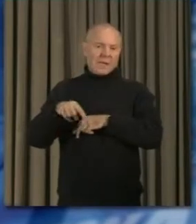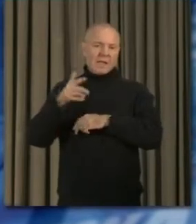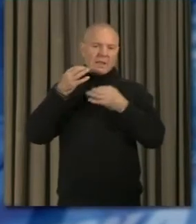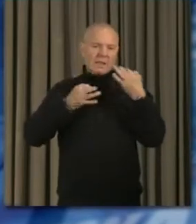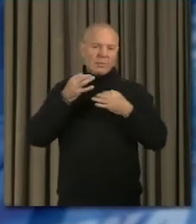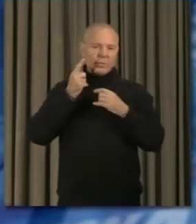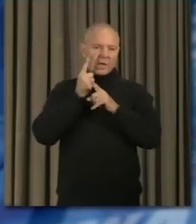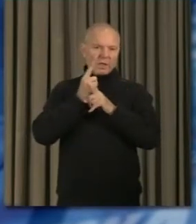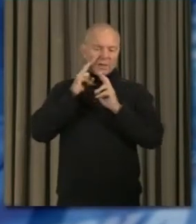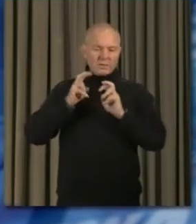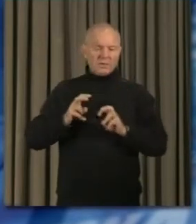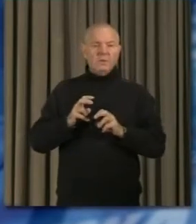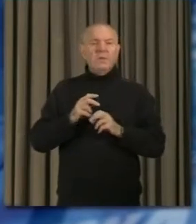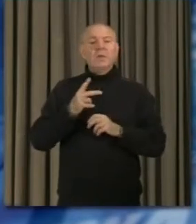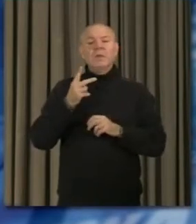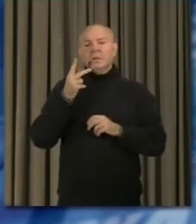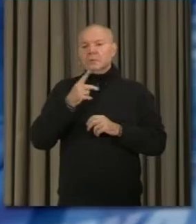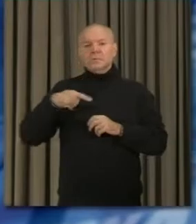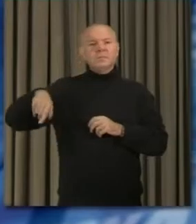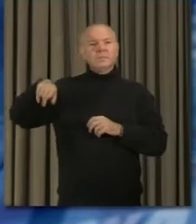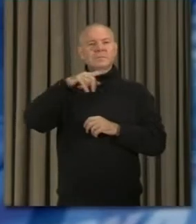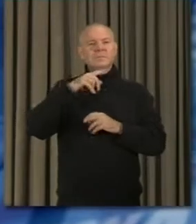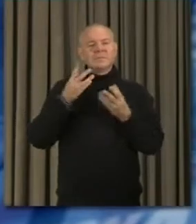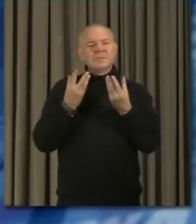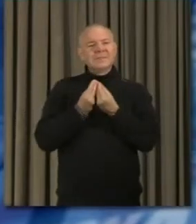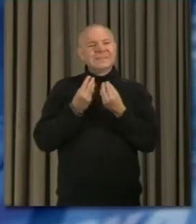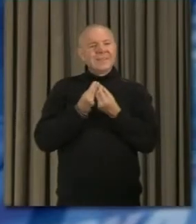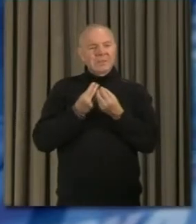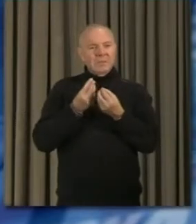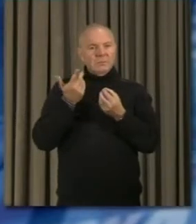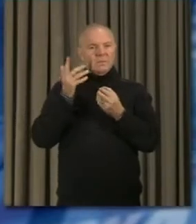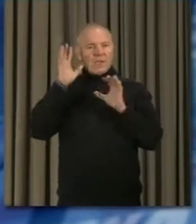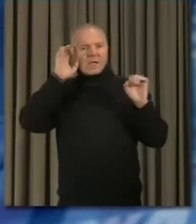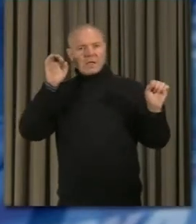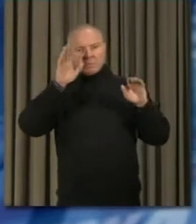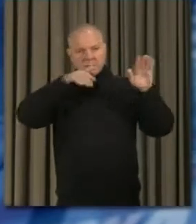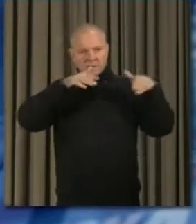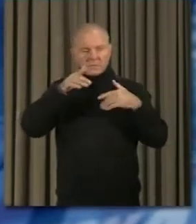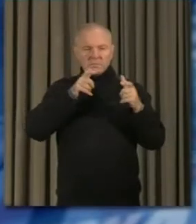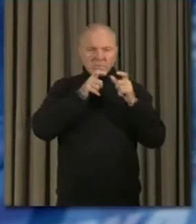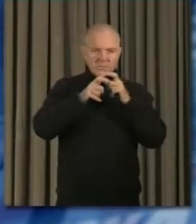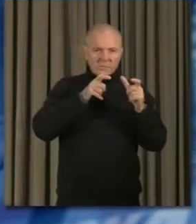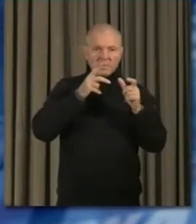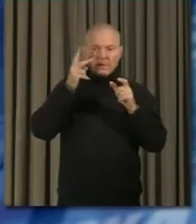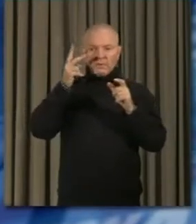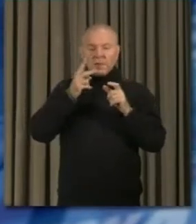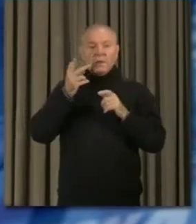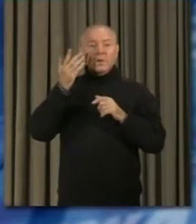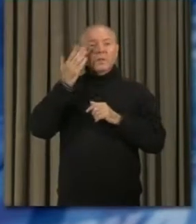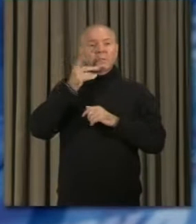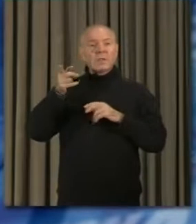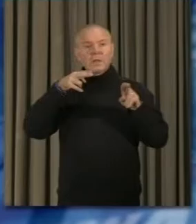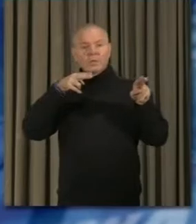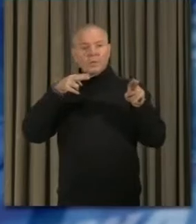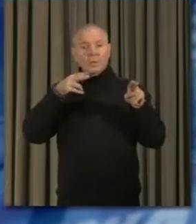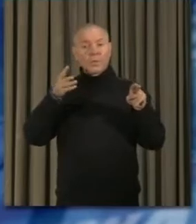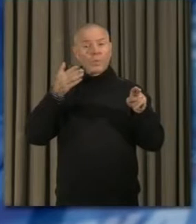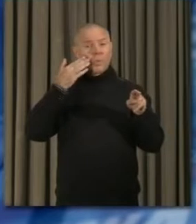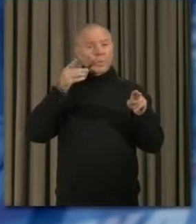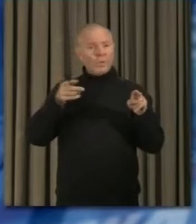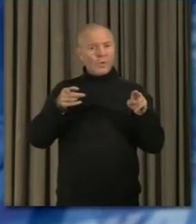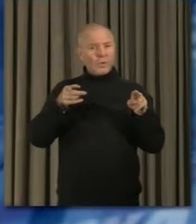testimonianze dei compagni di caccia sono state ascoltate dai carabinieri. giovane, che si presume abbia sparato all'amico sconvolto dal dolore, è stato